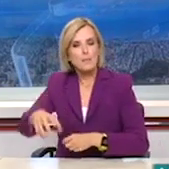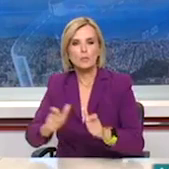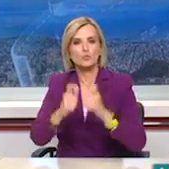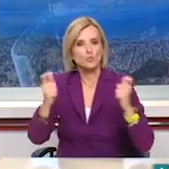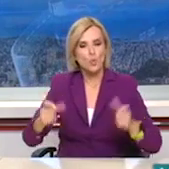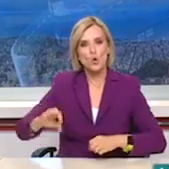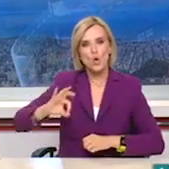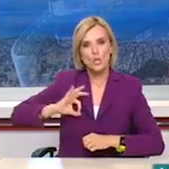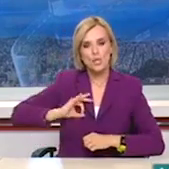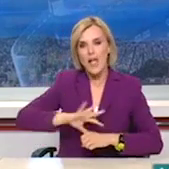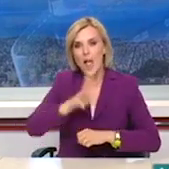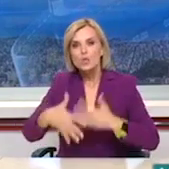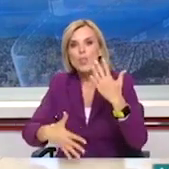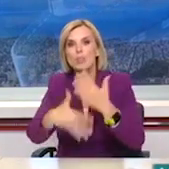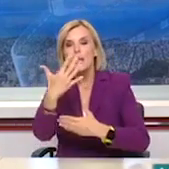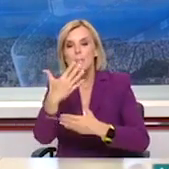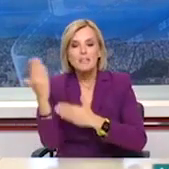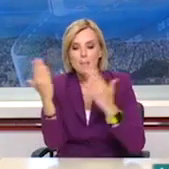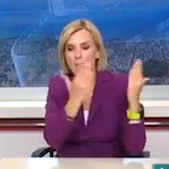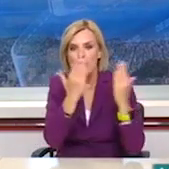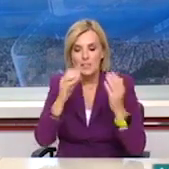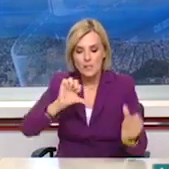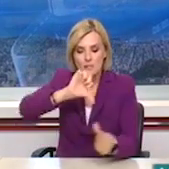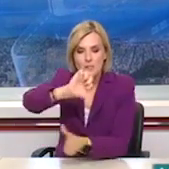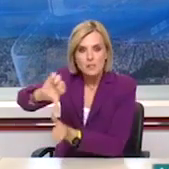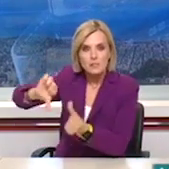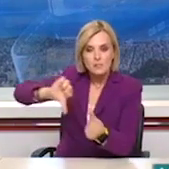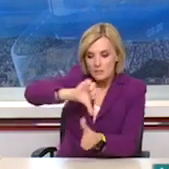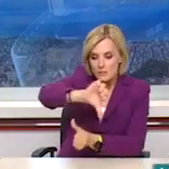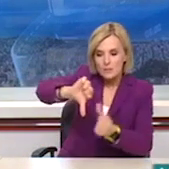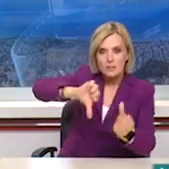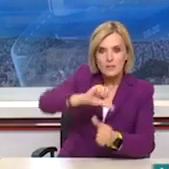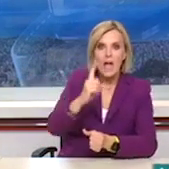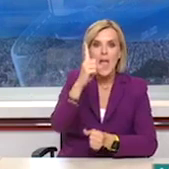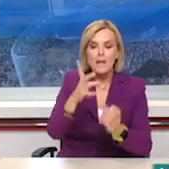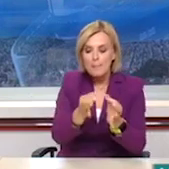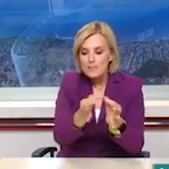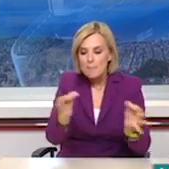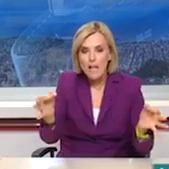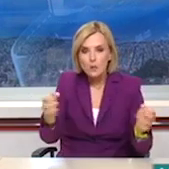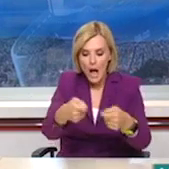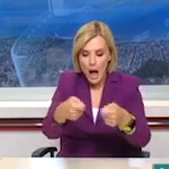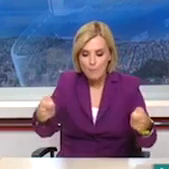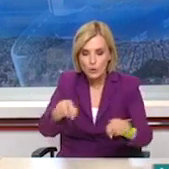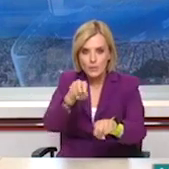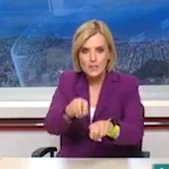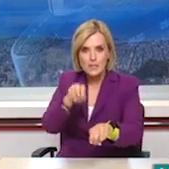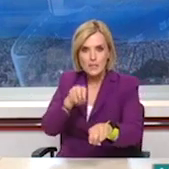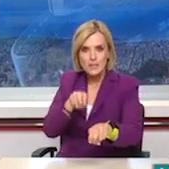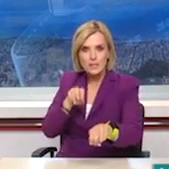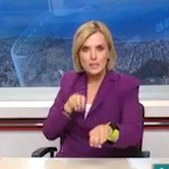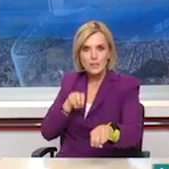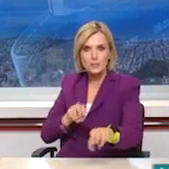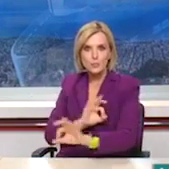λειτουργούν με έως 15 μαθητές τη φορά και με 1,5 μέτρο απόσταση στα θρανία, τα οποία θα έχουν τον ίδιο